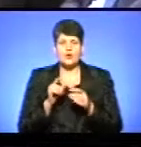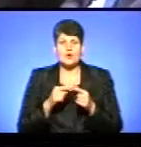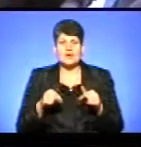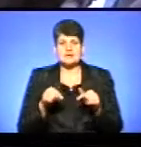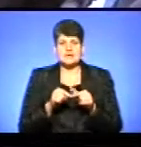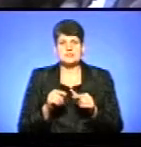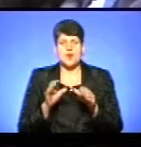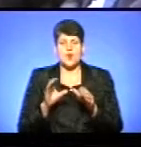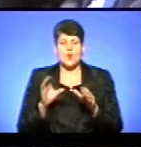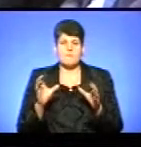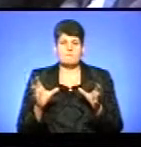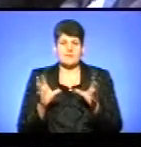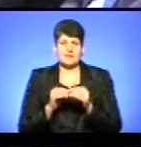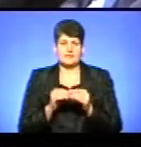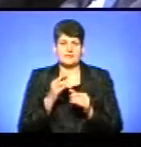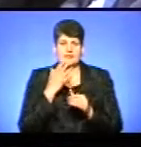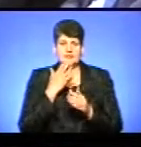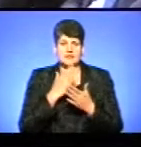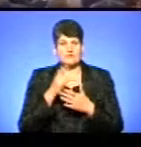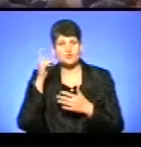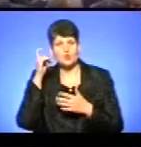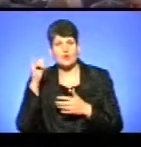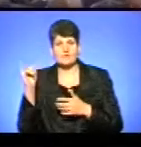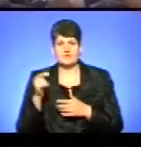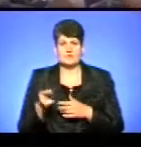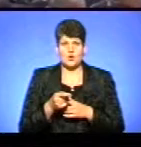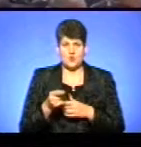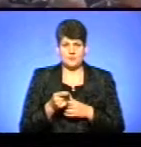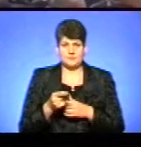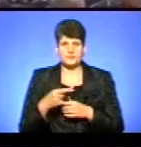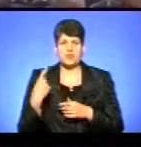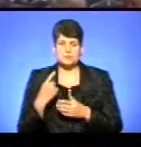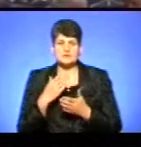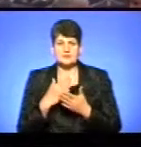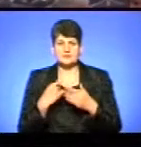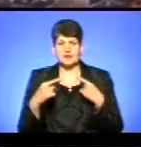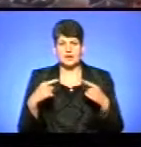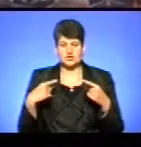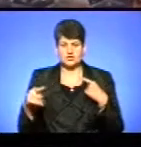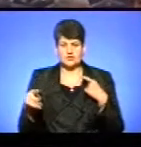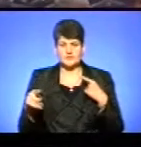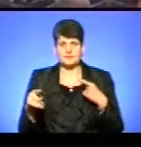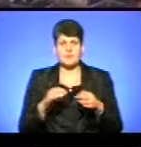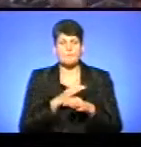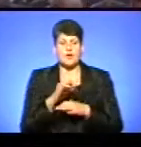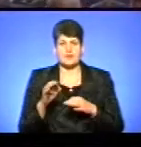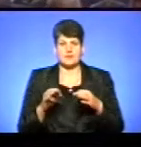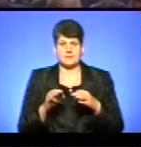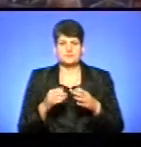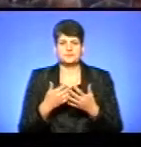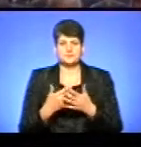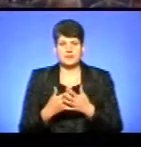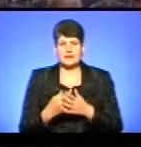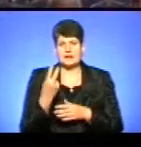Європейського Союзу діють у Чорткові та Тернополі. В області зараз діють інші пронівські проекти. Зокрема,